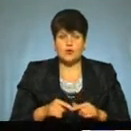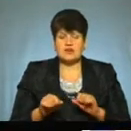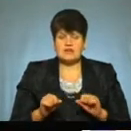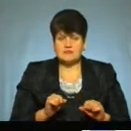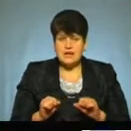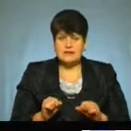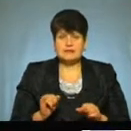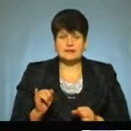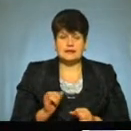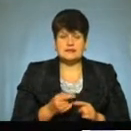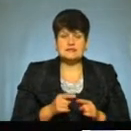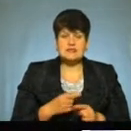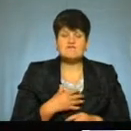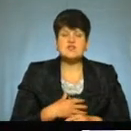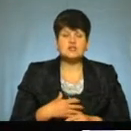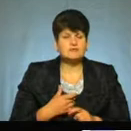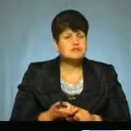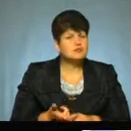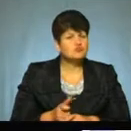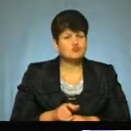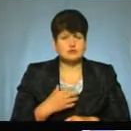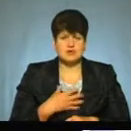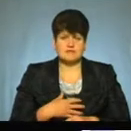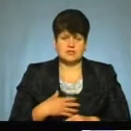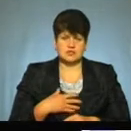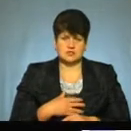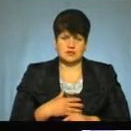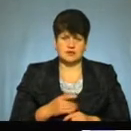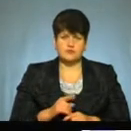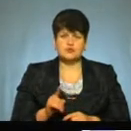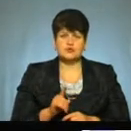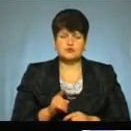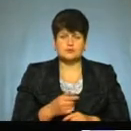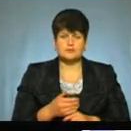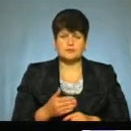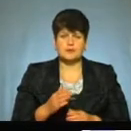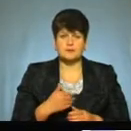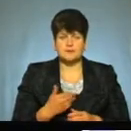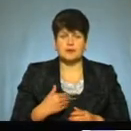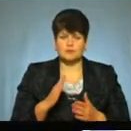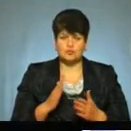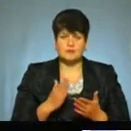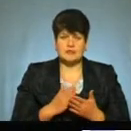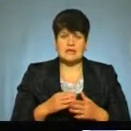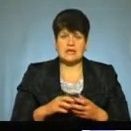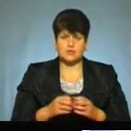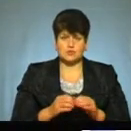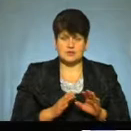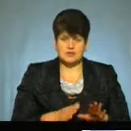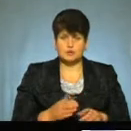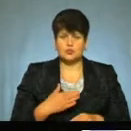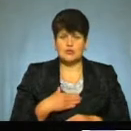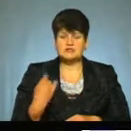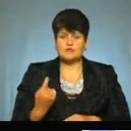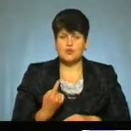все, що це важливо, це дуже важливо, що ми все-таки десь тут будемо мати певні результати. До речі, у нас в